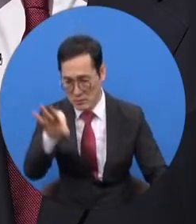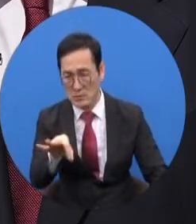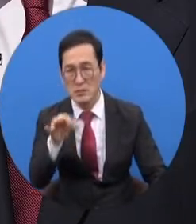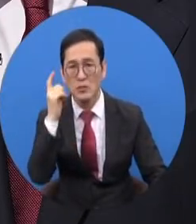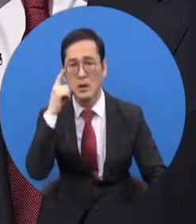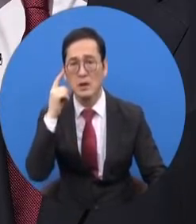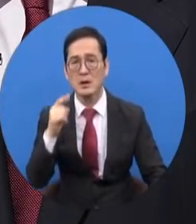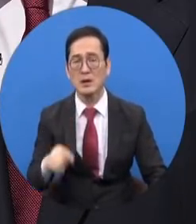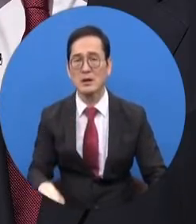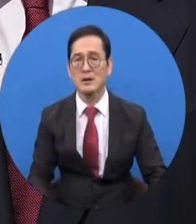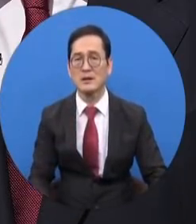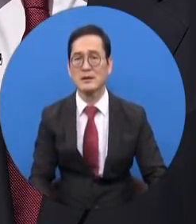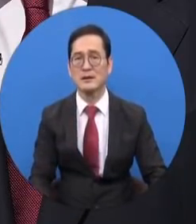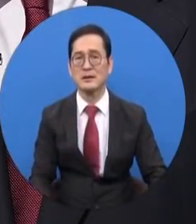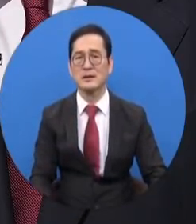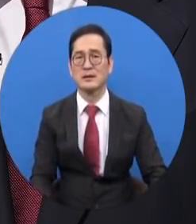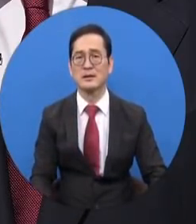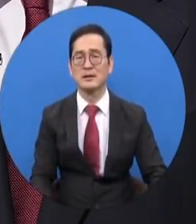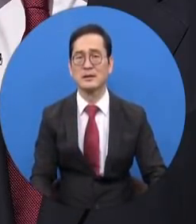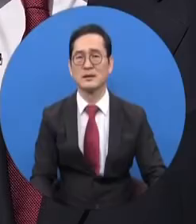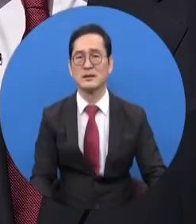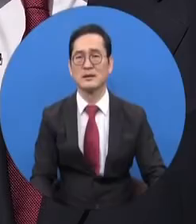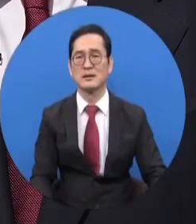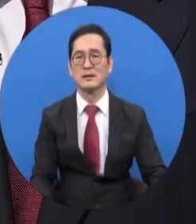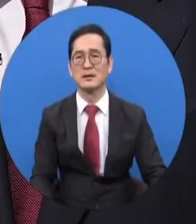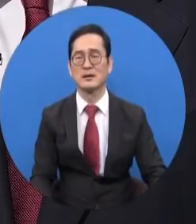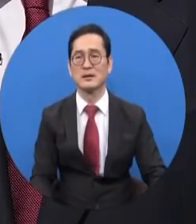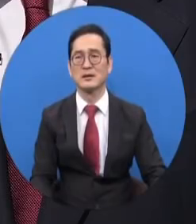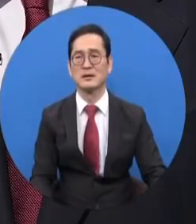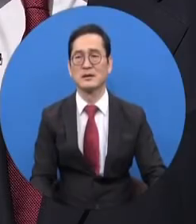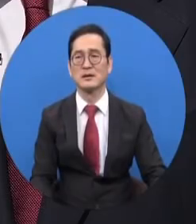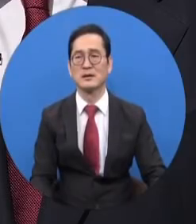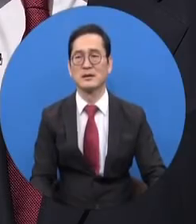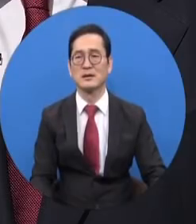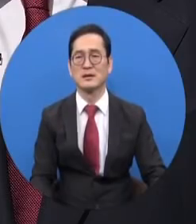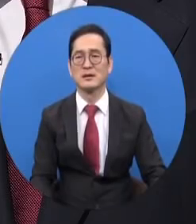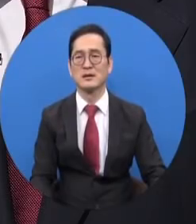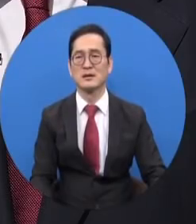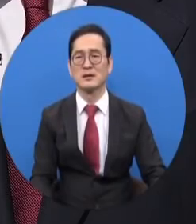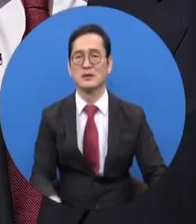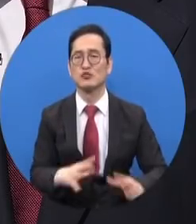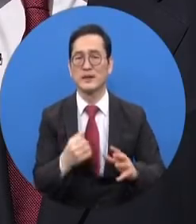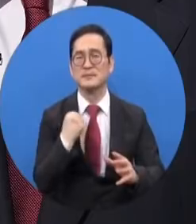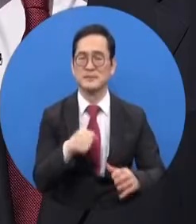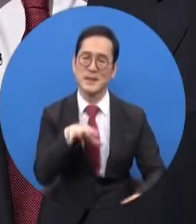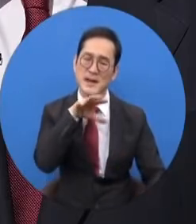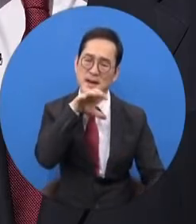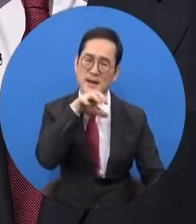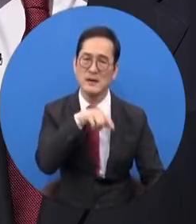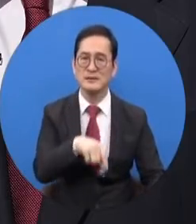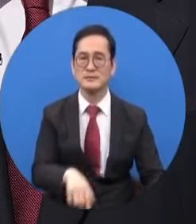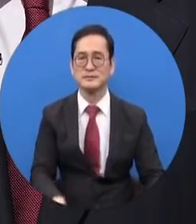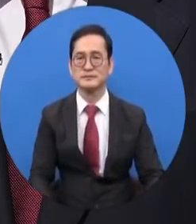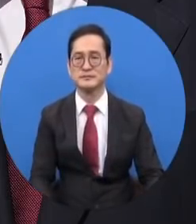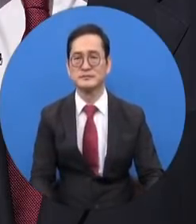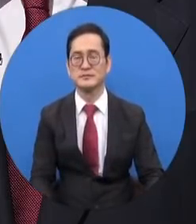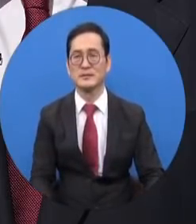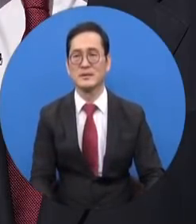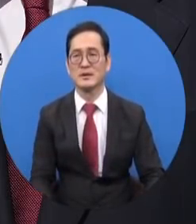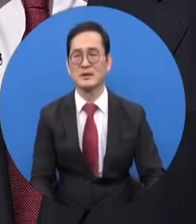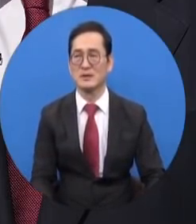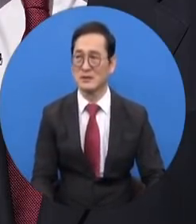기울어져 있다라고 야당에서 문제 제기하고 있는 야당 입장입니다. 그러니까 국민의힘 입장입니다. 중앙선관위 상임위원도 또 인사해야